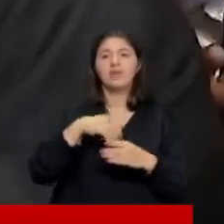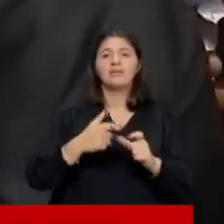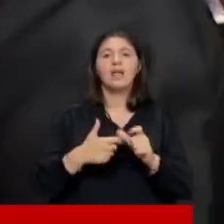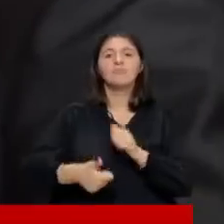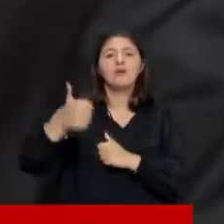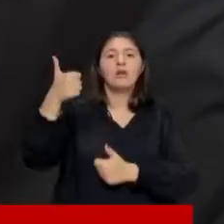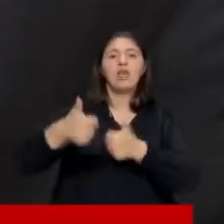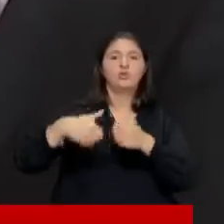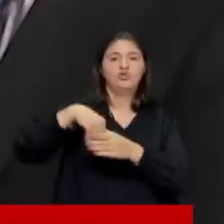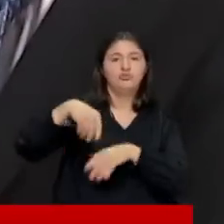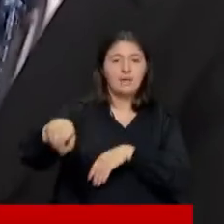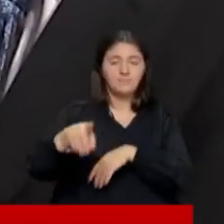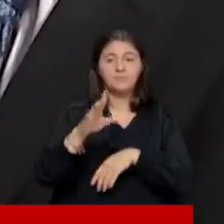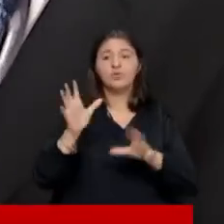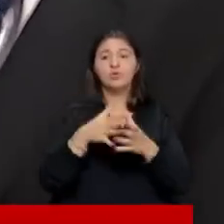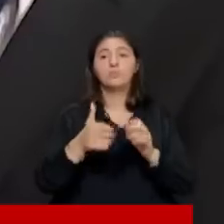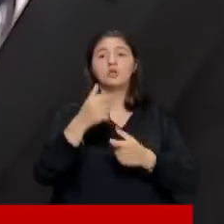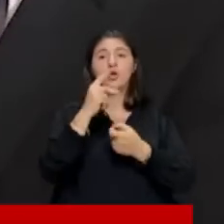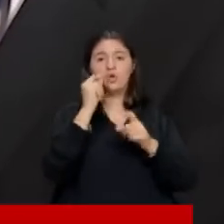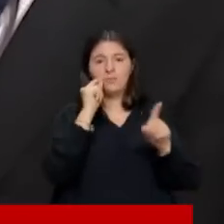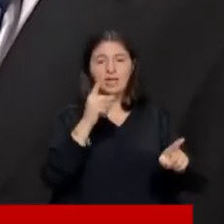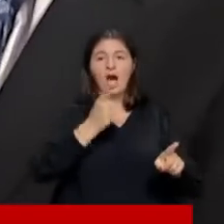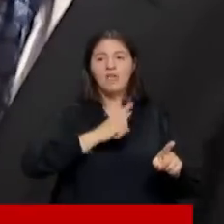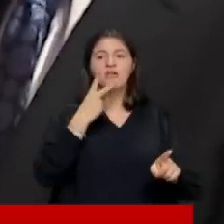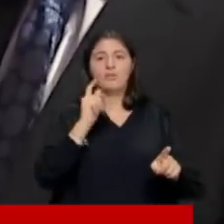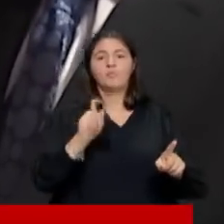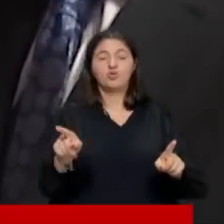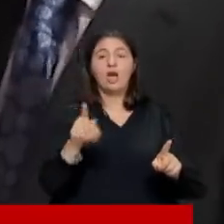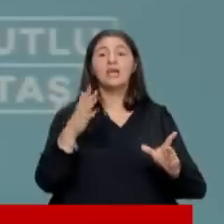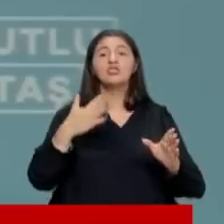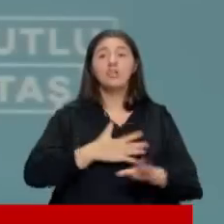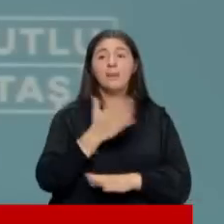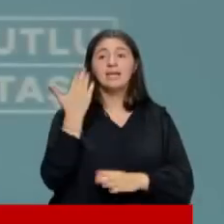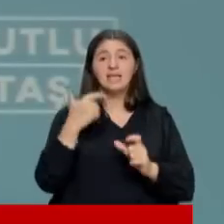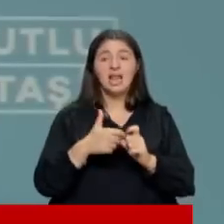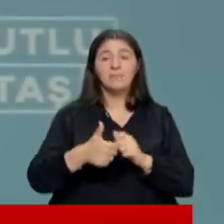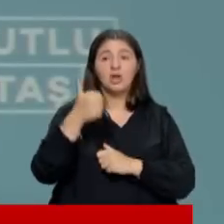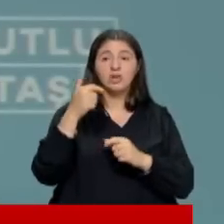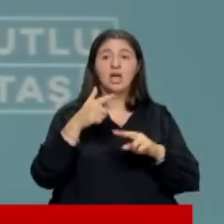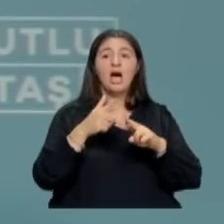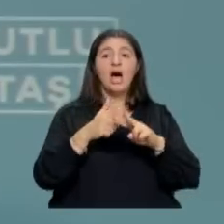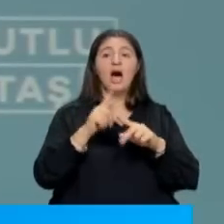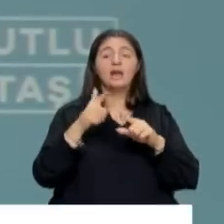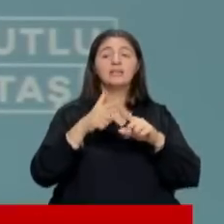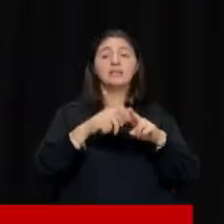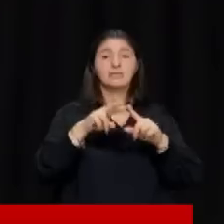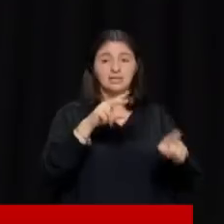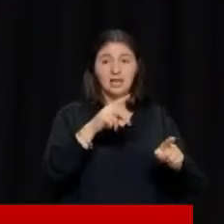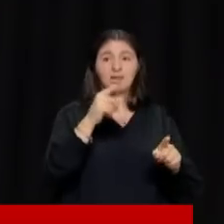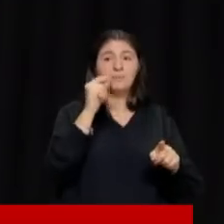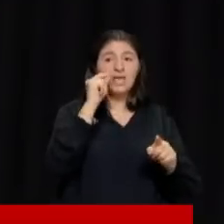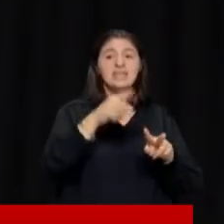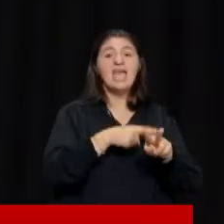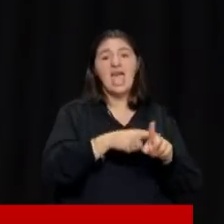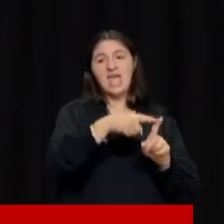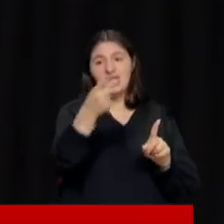aklar genel başkanlık dışında grup başkanı Özgür Özel adaylığını açıklayacak CHP Eski Genel Başkanı altın ölmenin yeni örten ölmen de yine